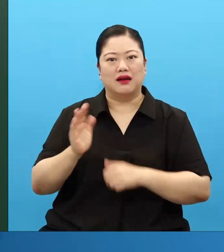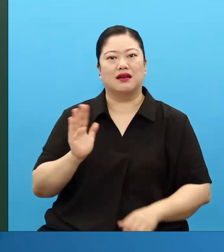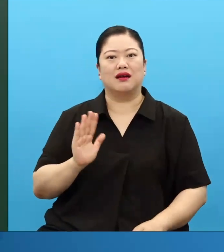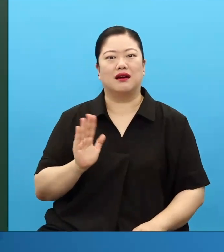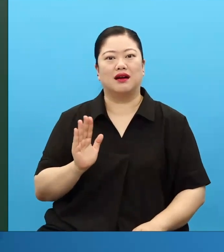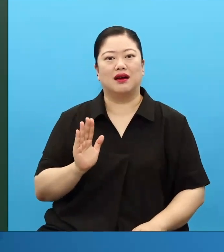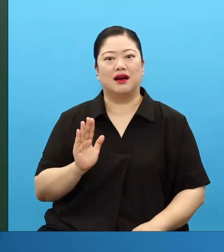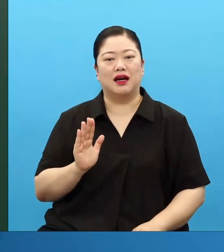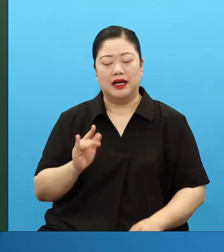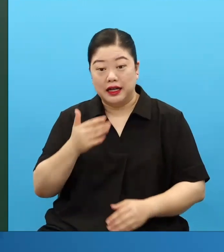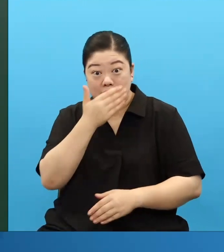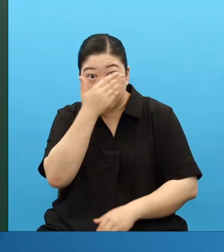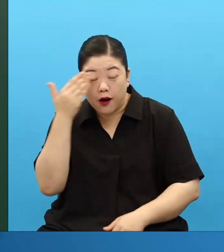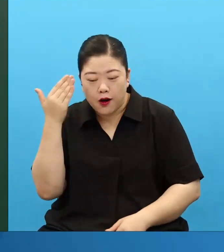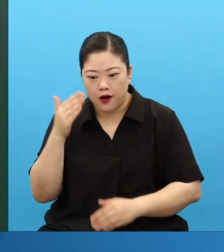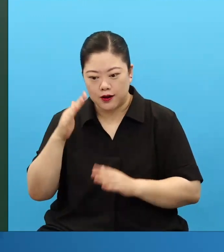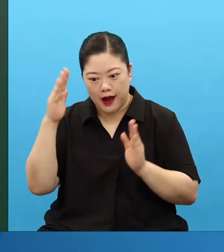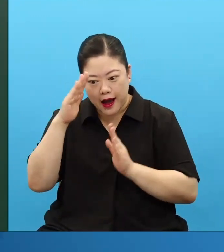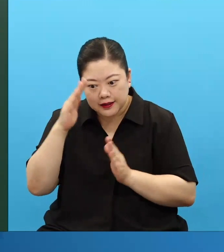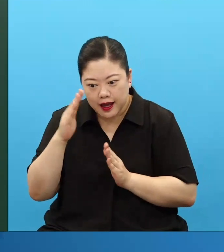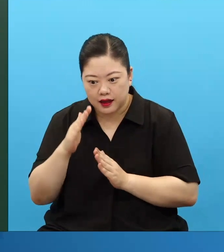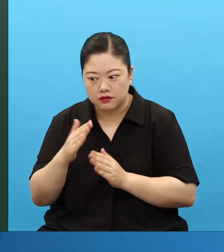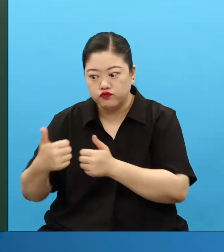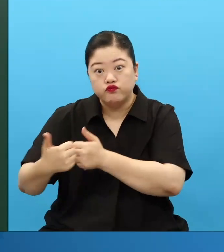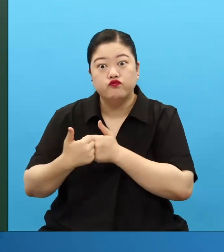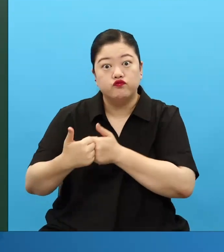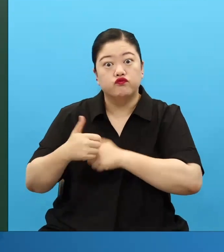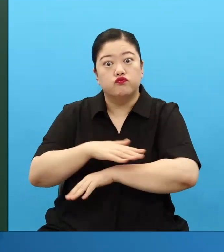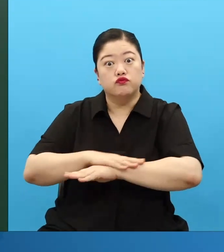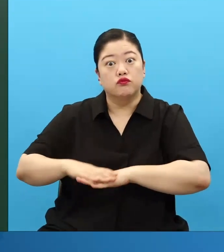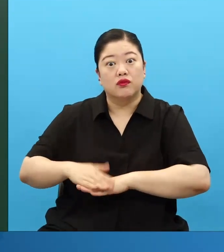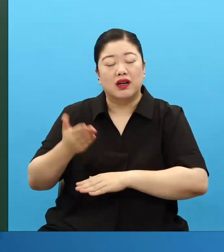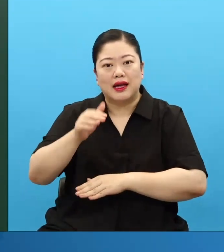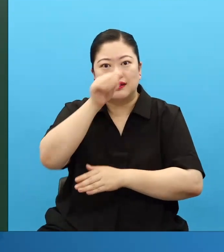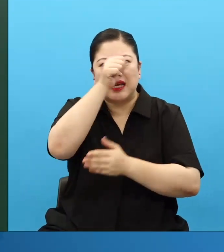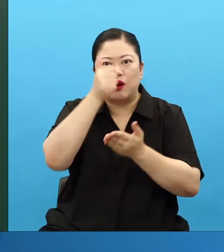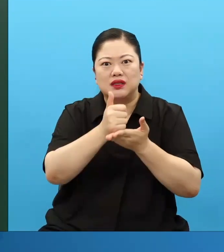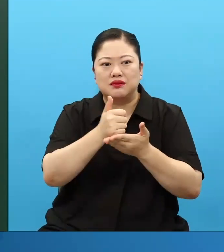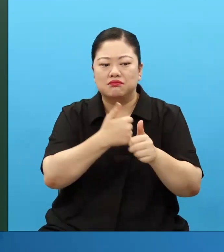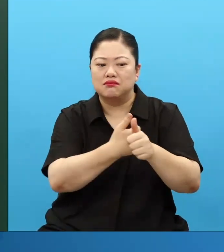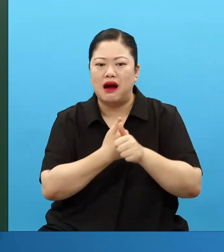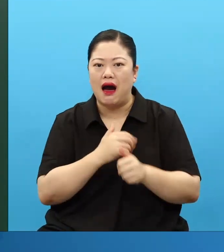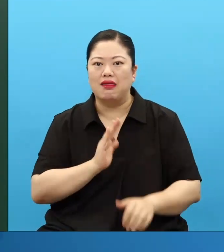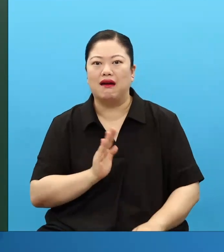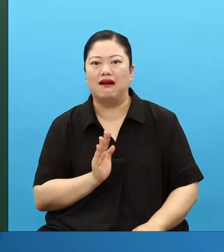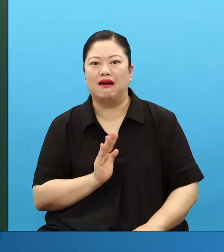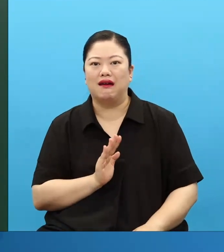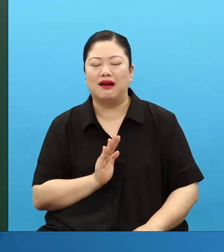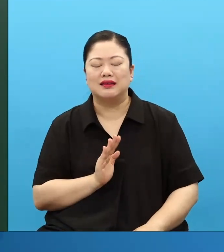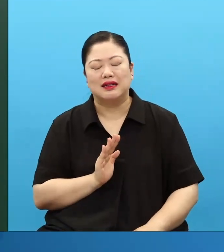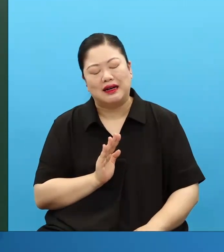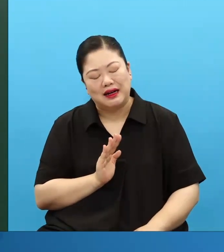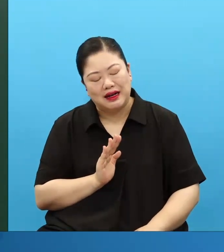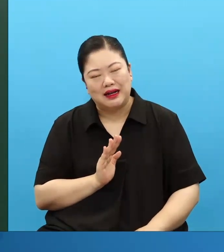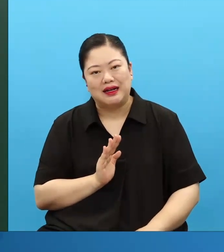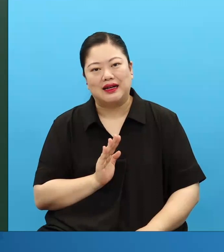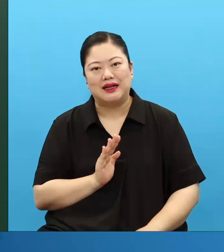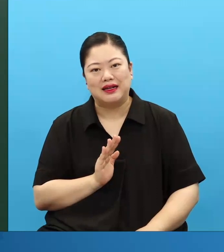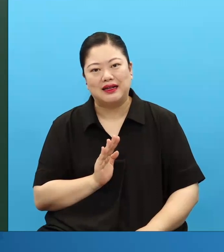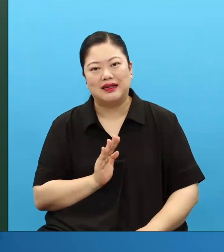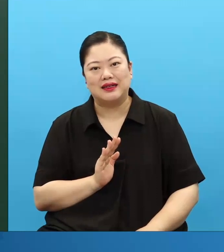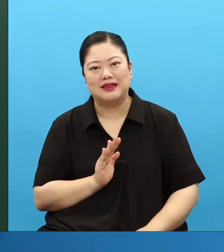and 28, says to conquer and rule. 하나님이 인간에게 제일 먼저 주신 말씀이요. 정복하고 번성하고 다스리라. It's the very first words